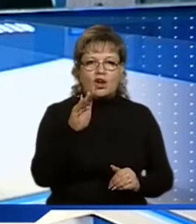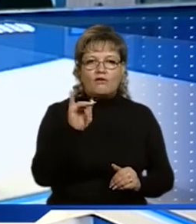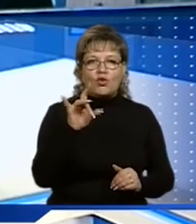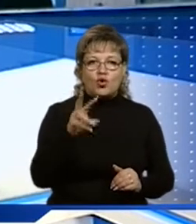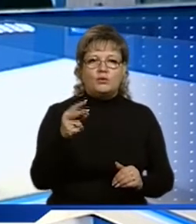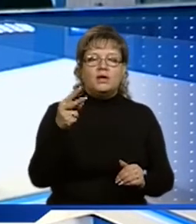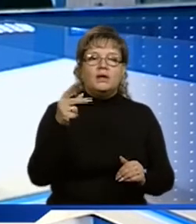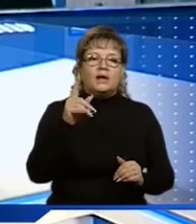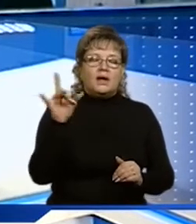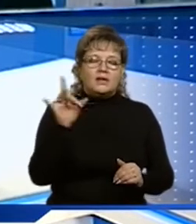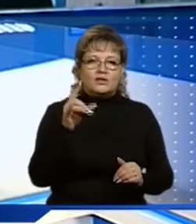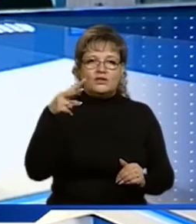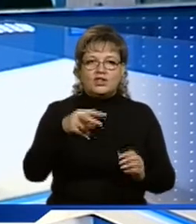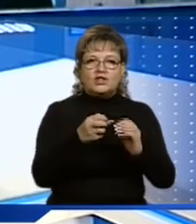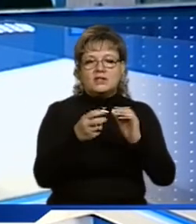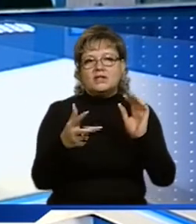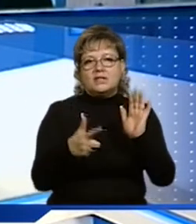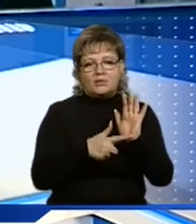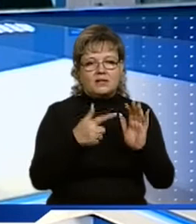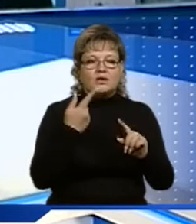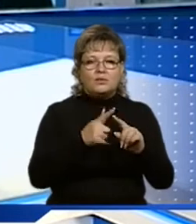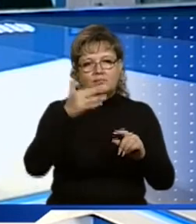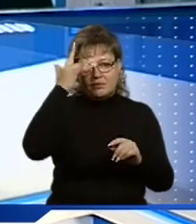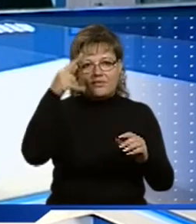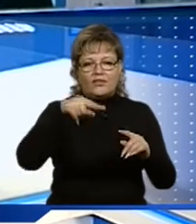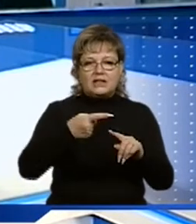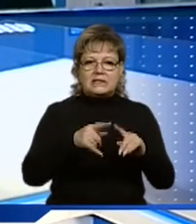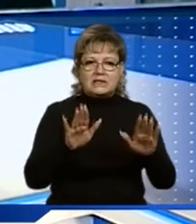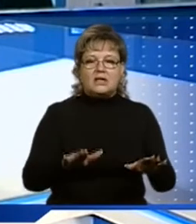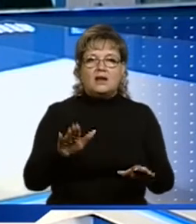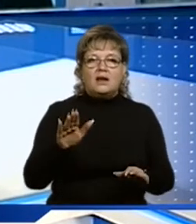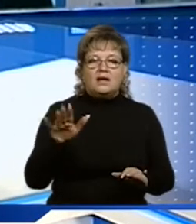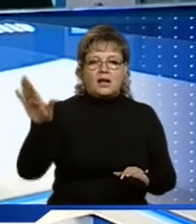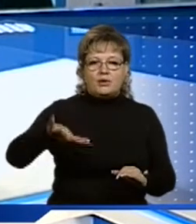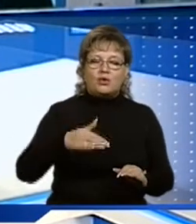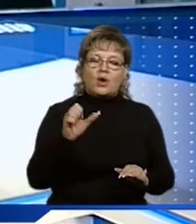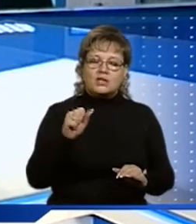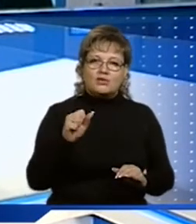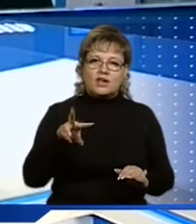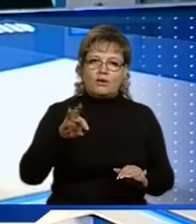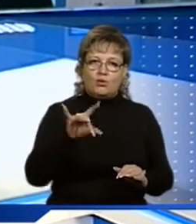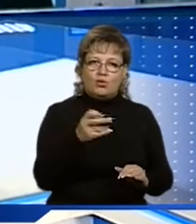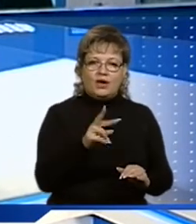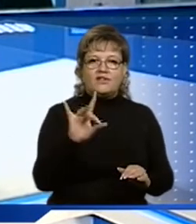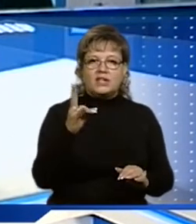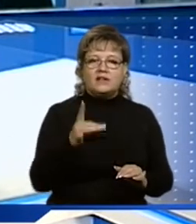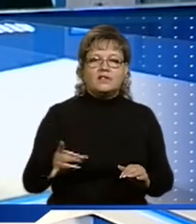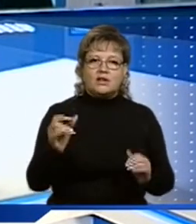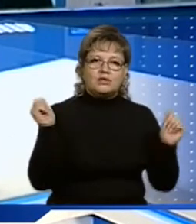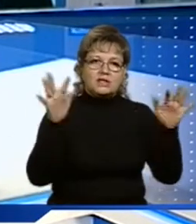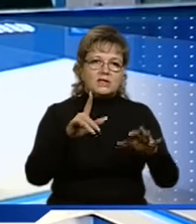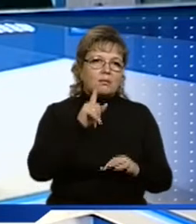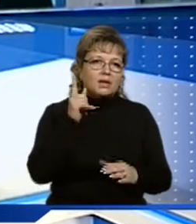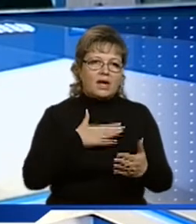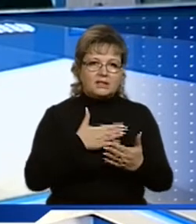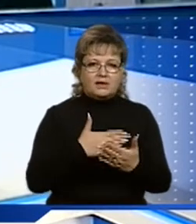форум «Ростов-2015. Эволюция смыслов». Он проходит в эти дни на берегу Азовского моря. Для участия в форуме в Неклиновский район съехались